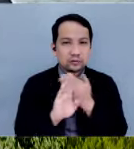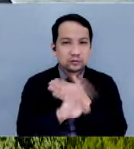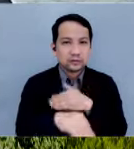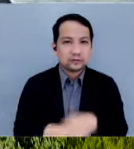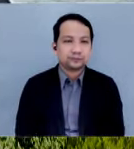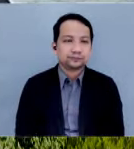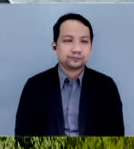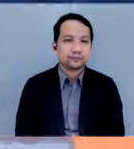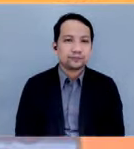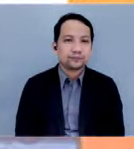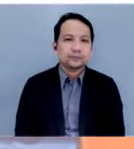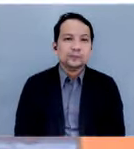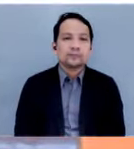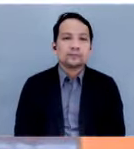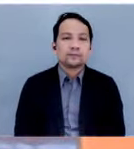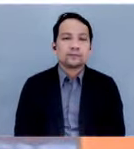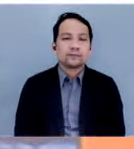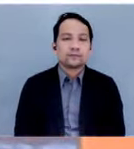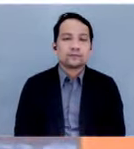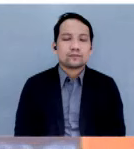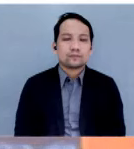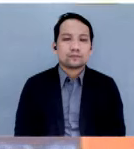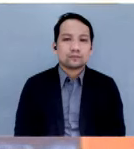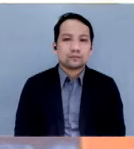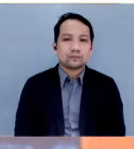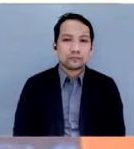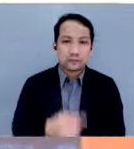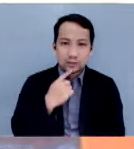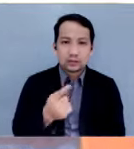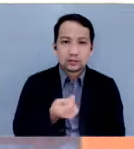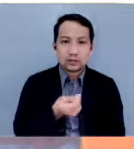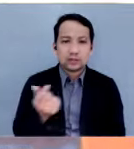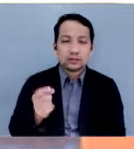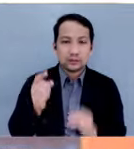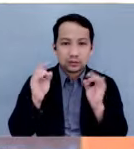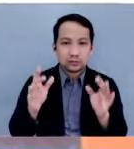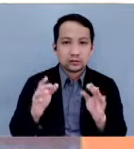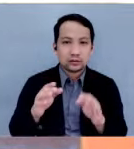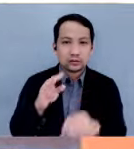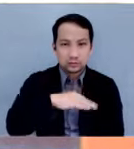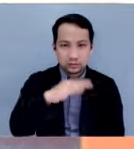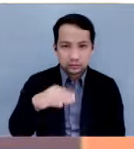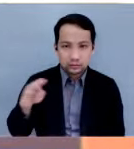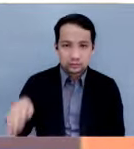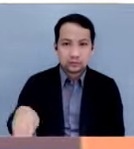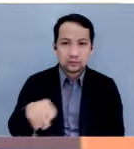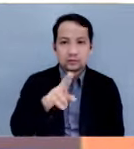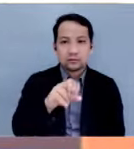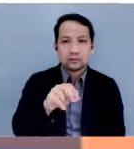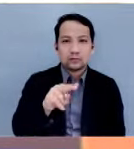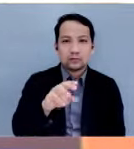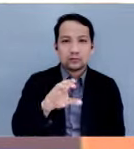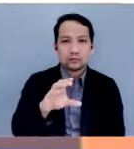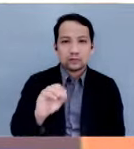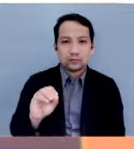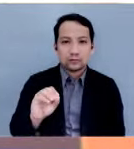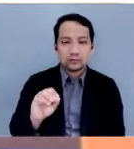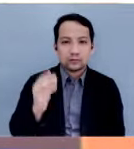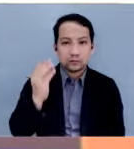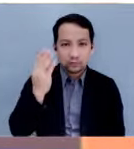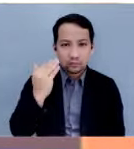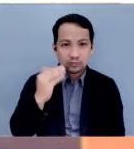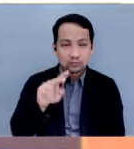Dave Abuel. Nanganganib daw mawala ang estado ng Bohol bilang isang UNESCO Global Geopark dahil sa